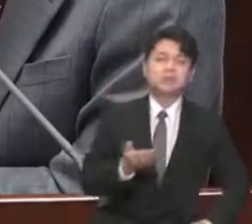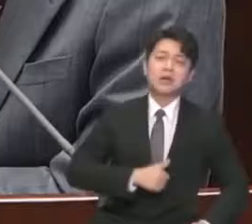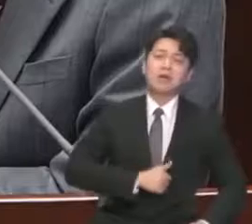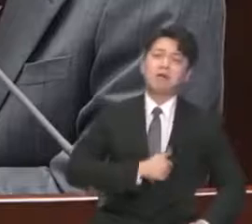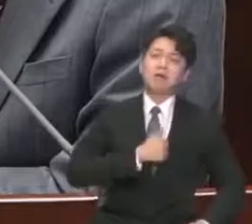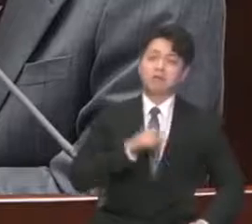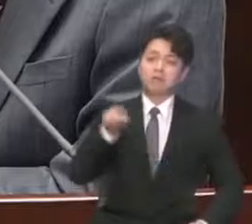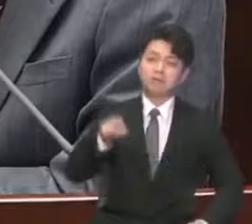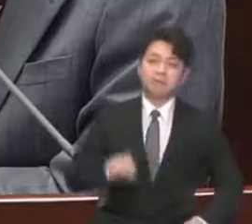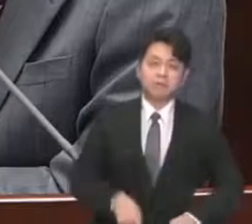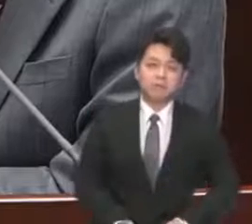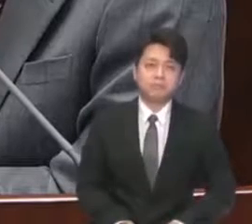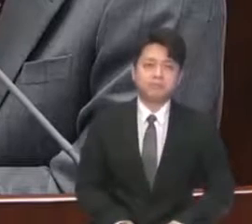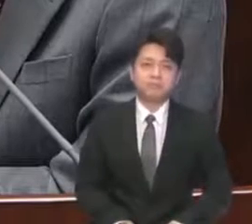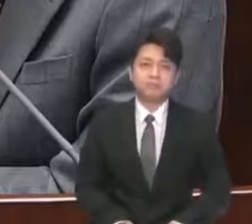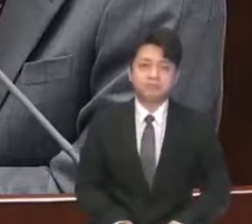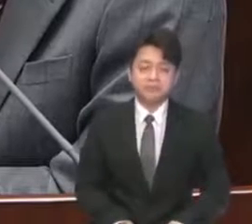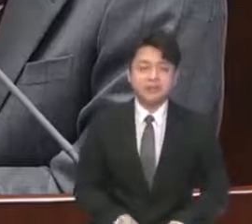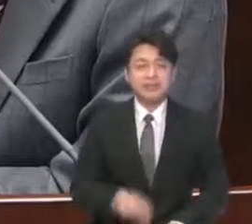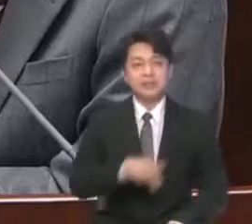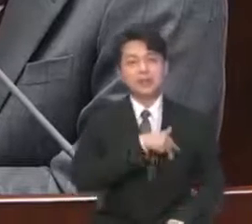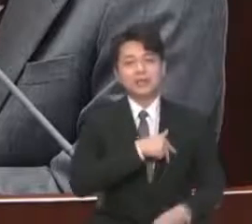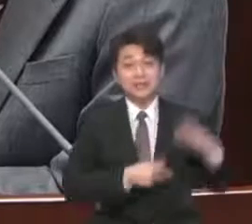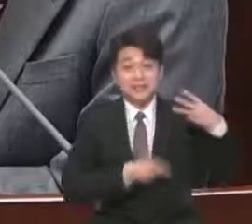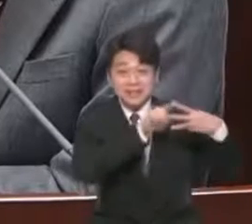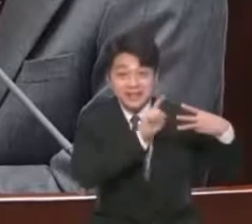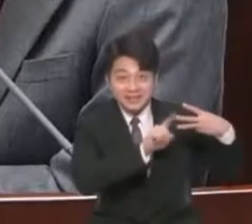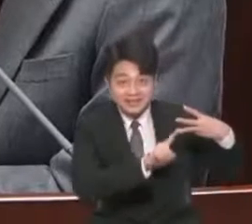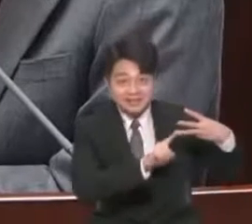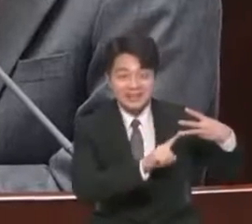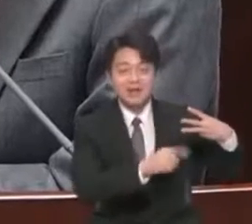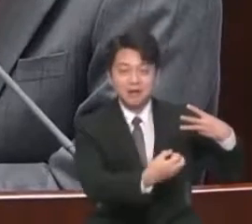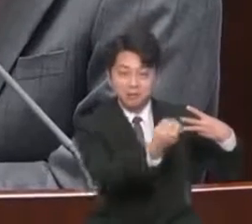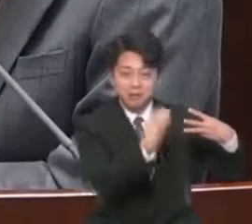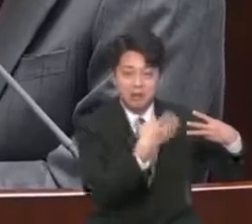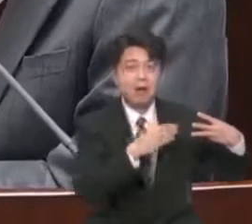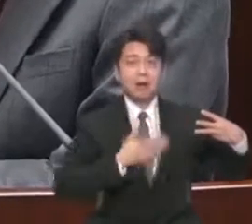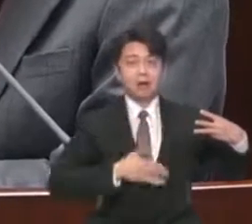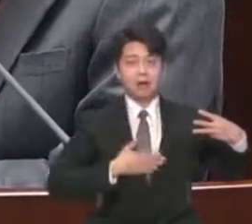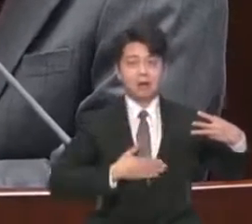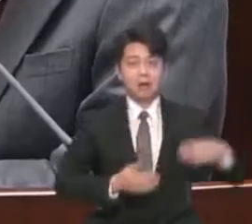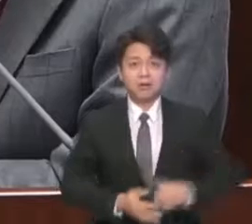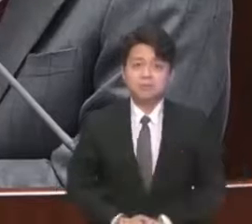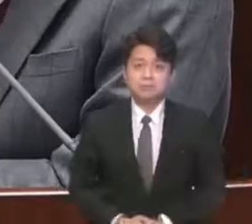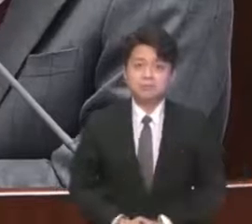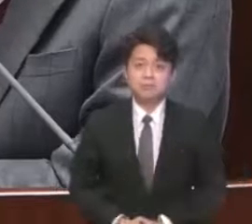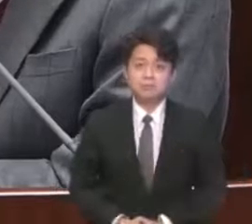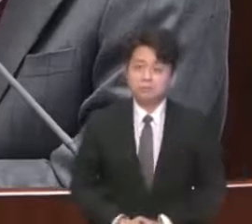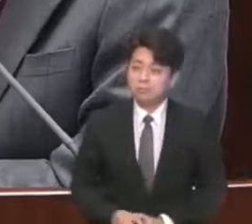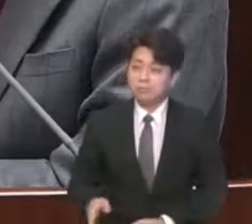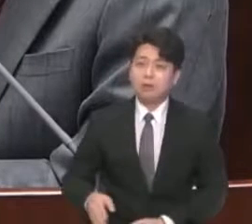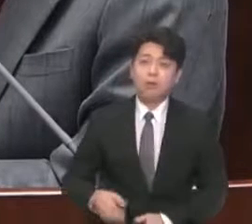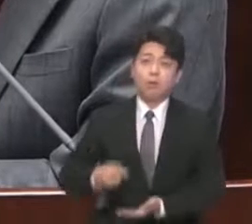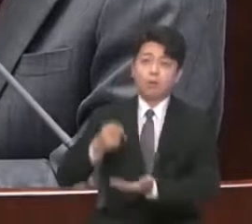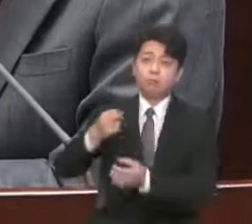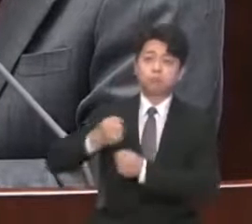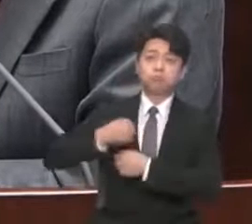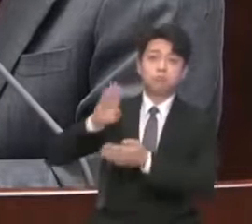의원님께서 세 가지 사안을 이렇게 쭉 말씀하셨는데 감당하지도 못할 발표를 왜 합니까?